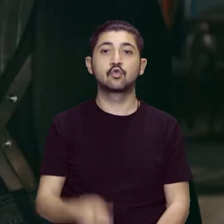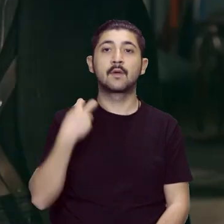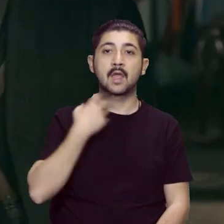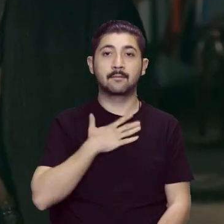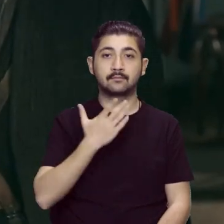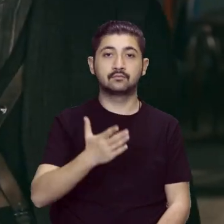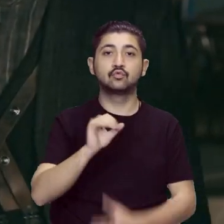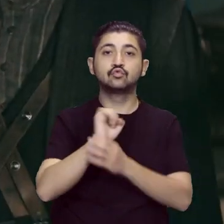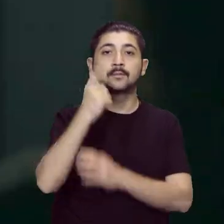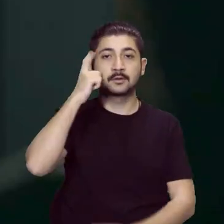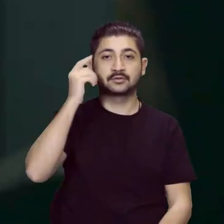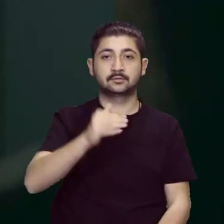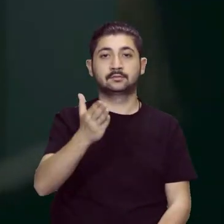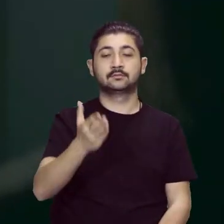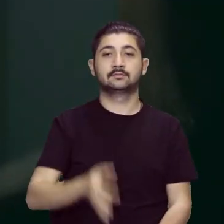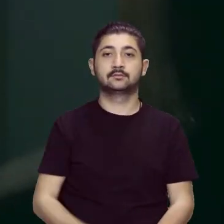Kumandanım, ustabaşını getirdim.